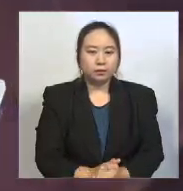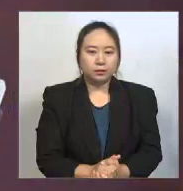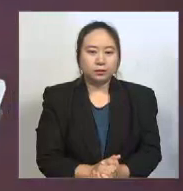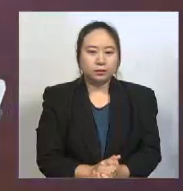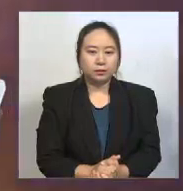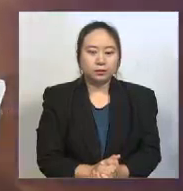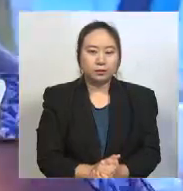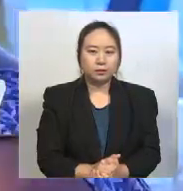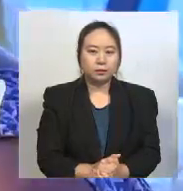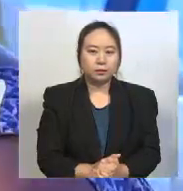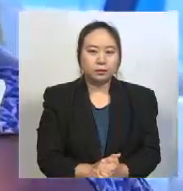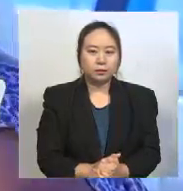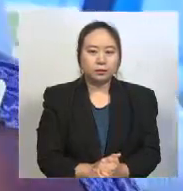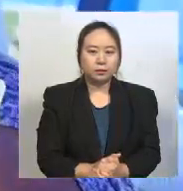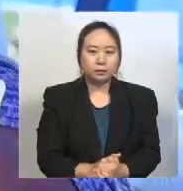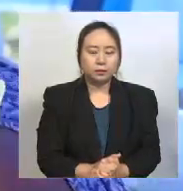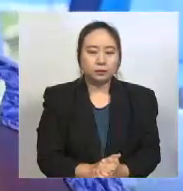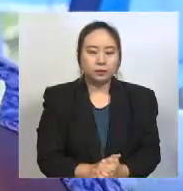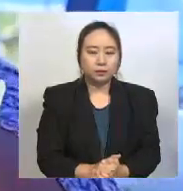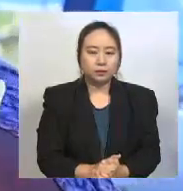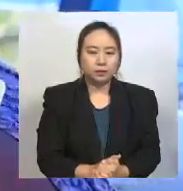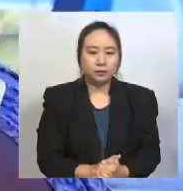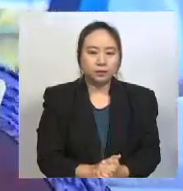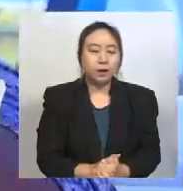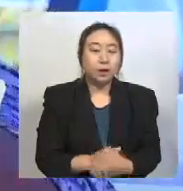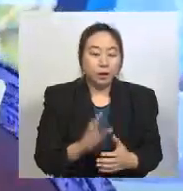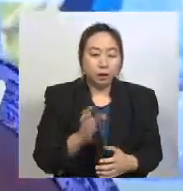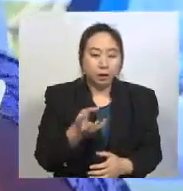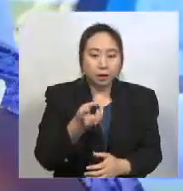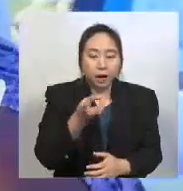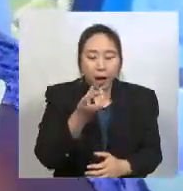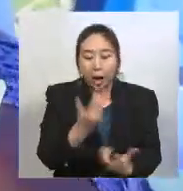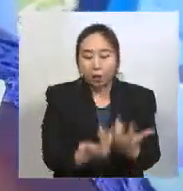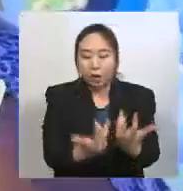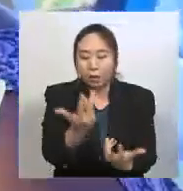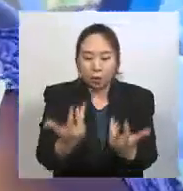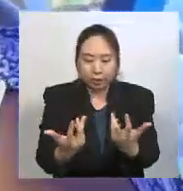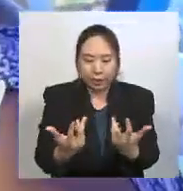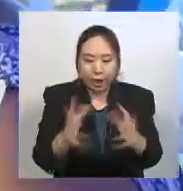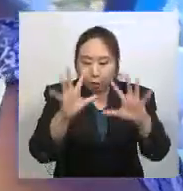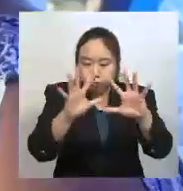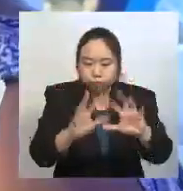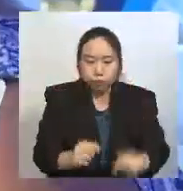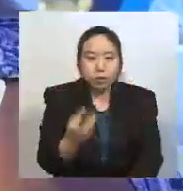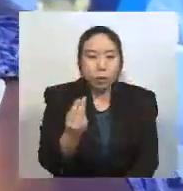าเป็นตั้งสิ เสียหายไปจากไหนคะนะ เสียเหมือนแล้ว